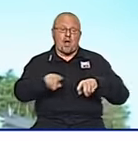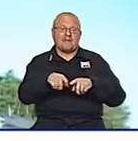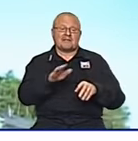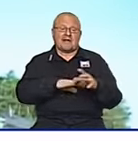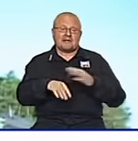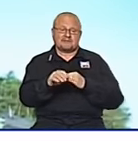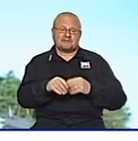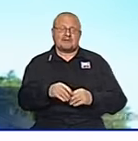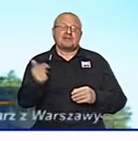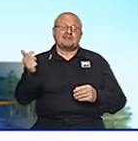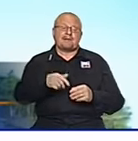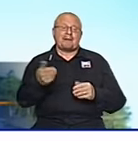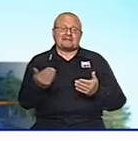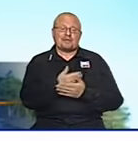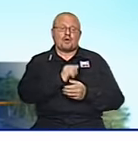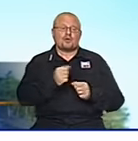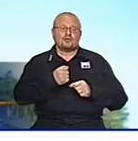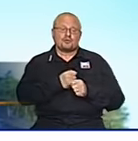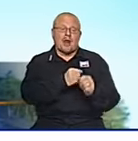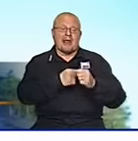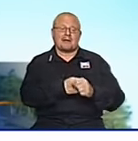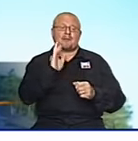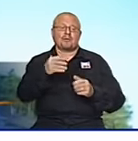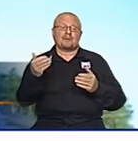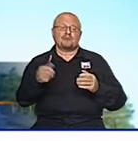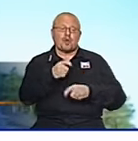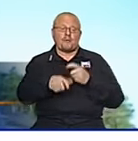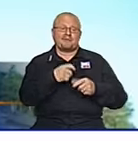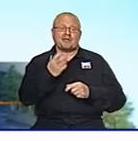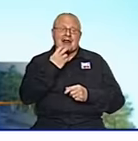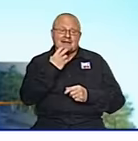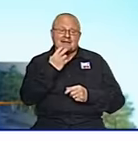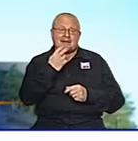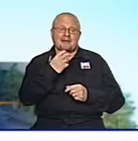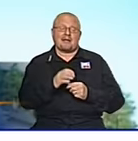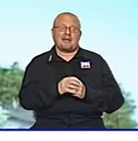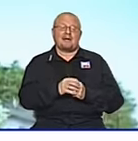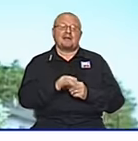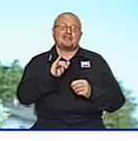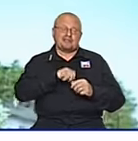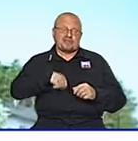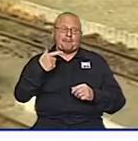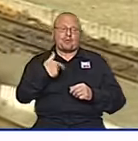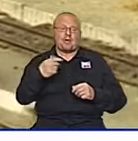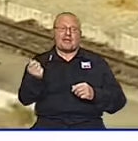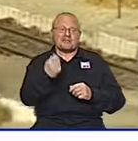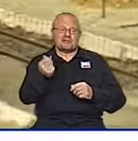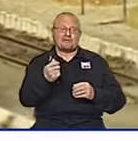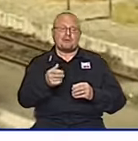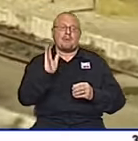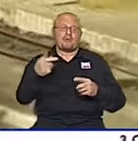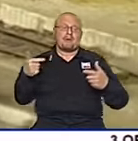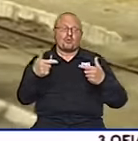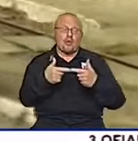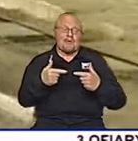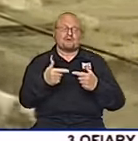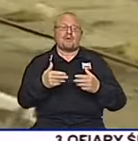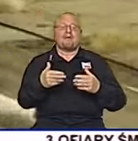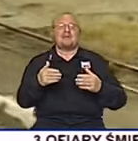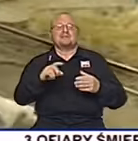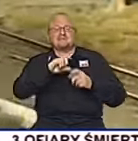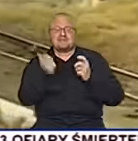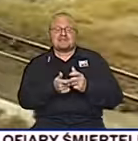stolarki, potem trzeba zrobić elektrykę, elektronikę, żeby to jakoś jeździło sprawnie, dopasować wszystkie materiały, odcienie ze sobą,